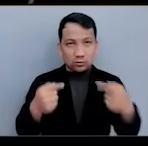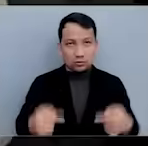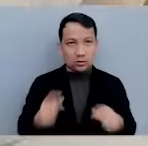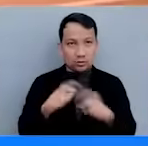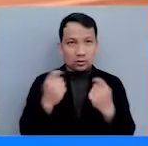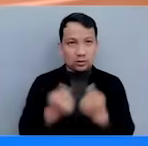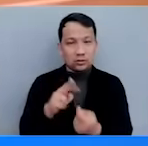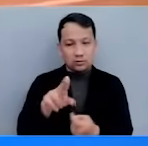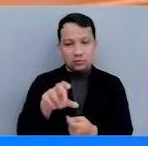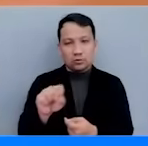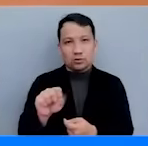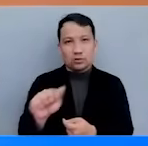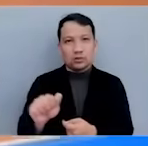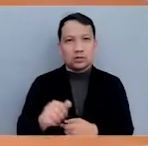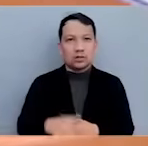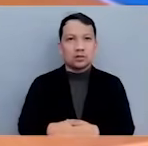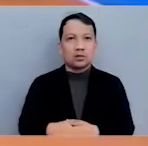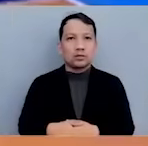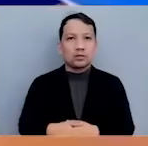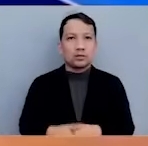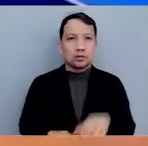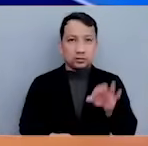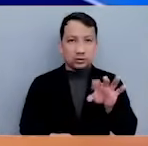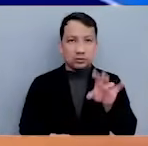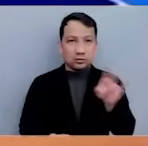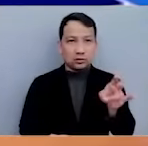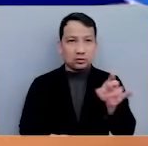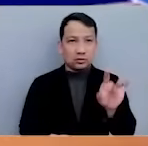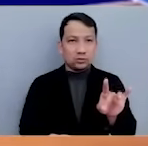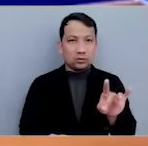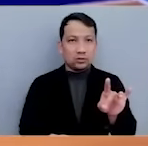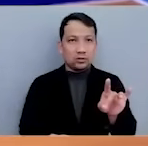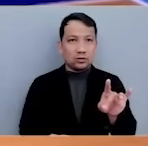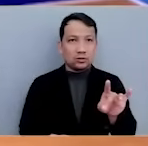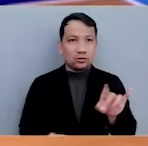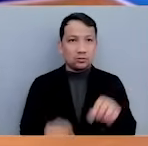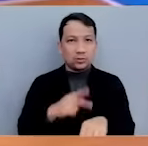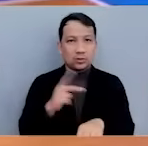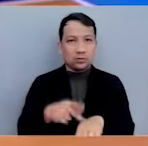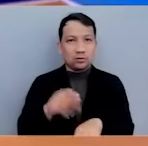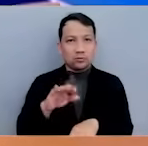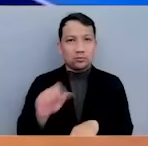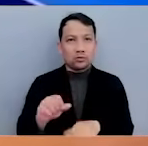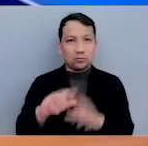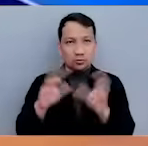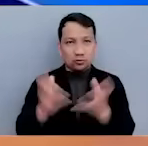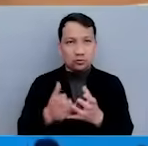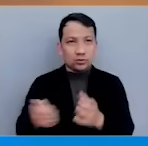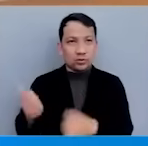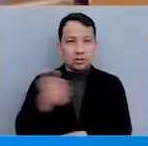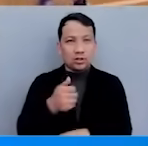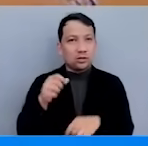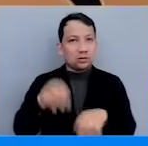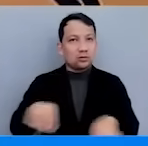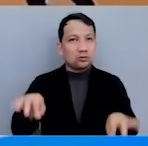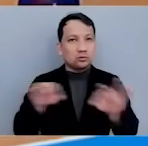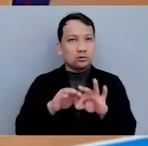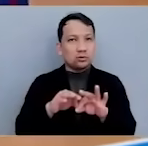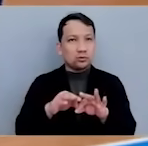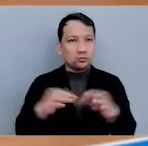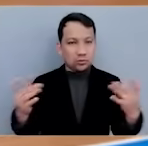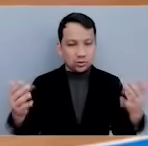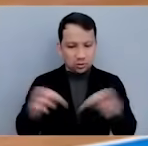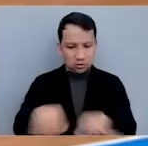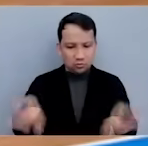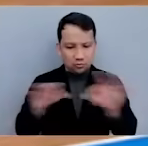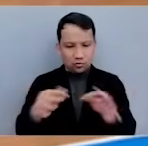USA. 1978 pa, huling nag-host ang Pilipinas ng FIBA World Cup, kaya big deal ang pagpunta rito sa